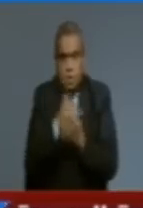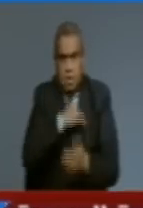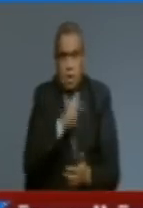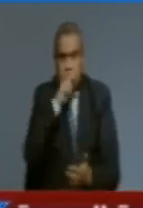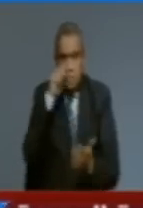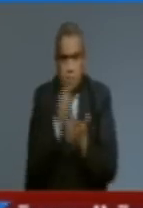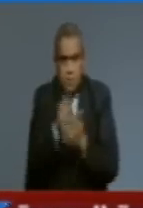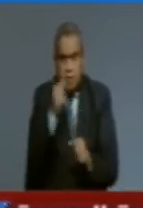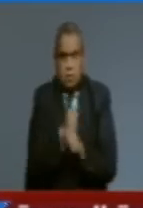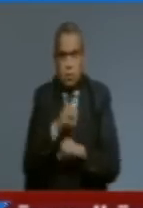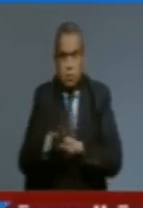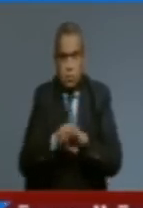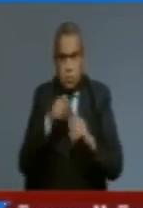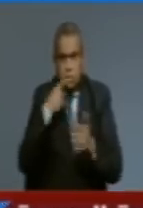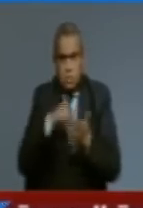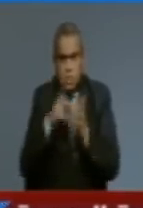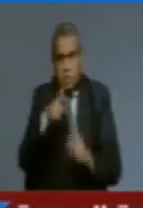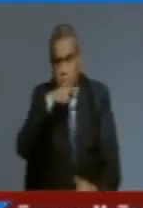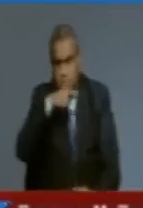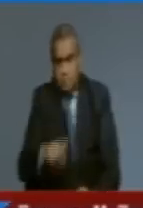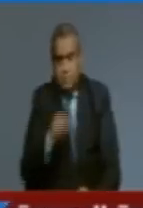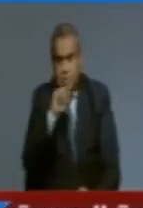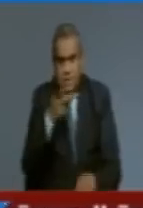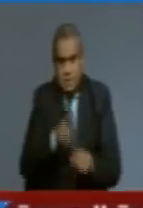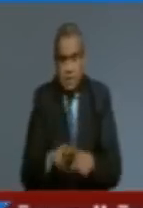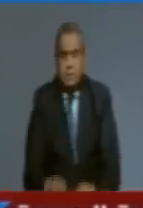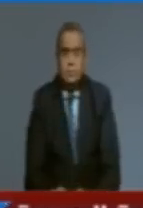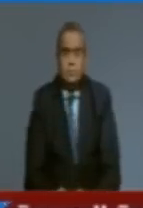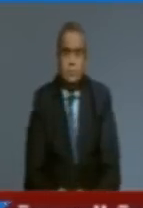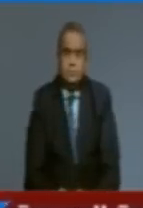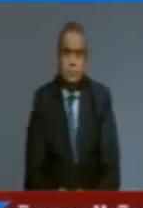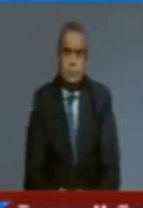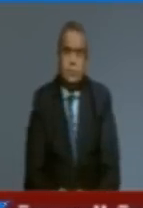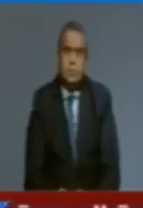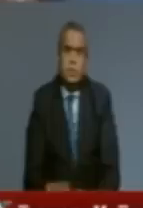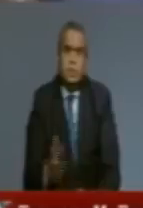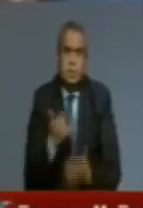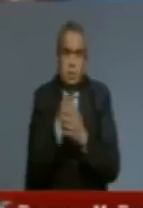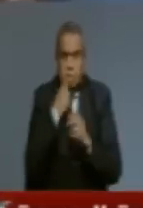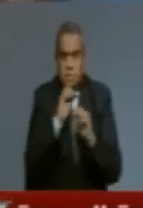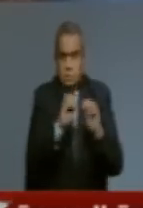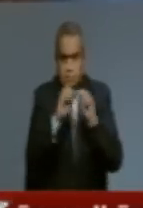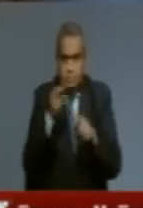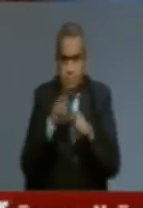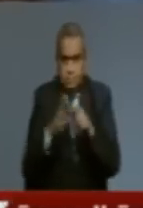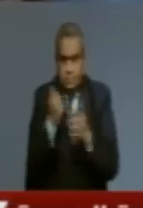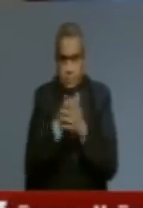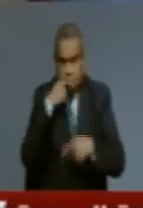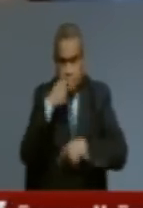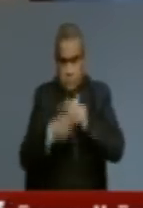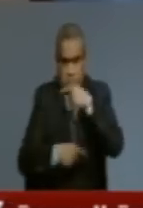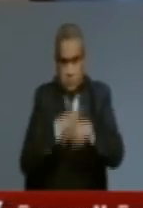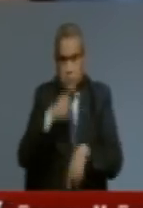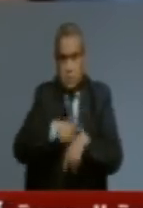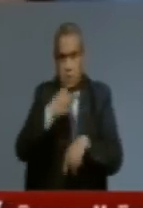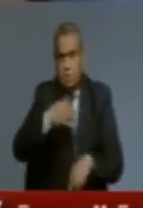المعاملات. وفي هذا السياق قمتنا هذه تأتي في وقتها،